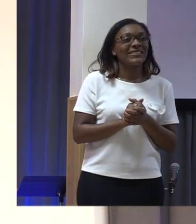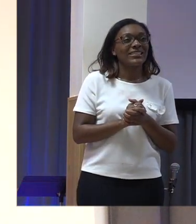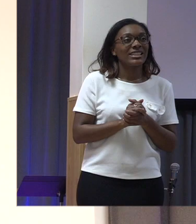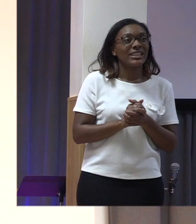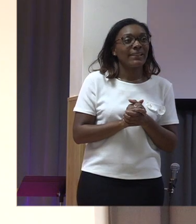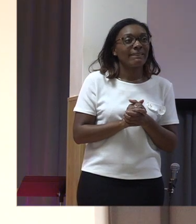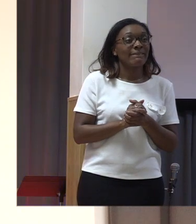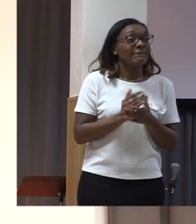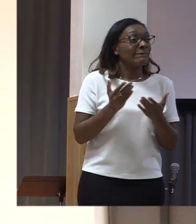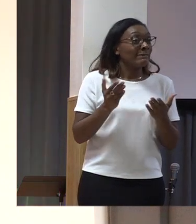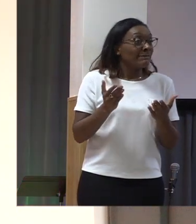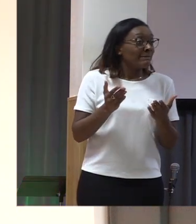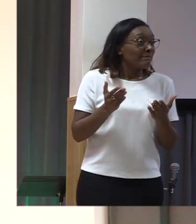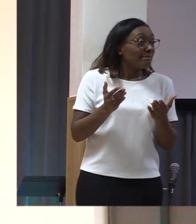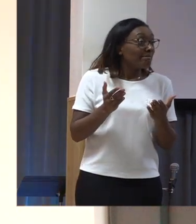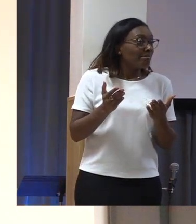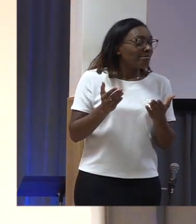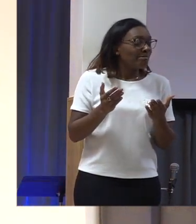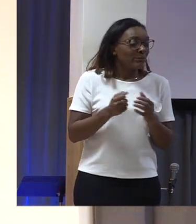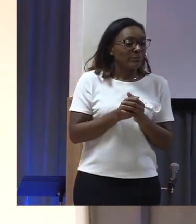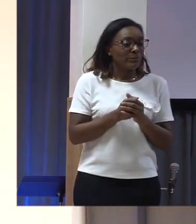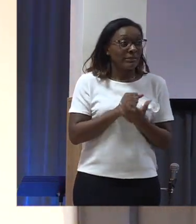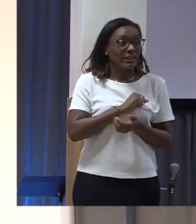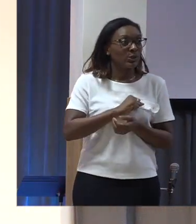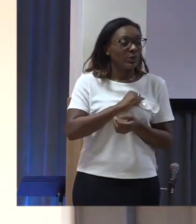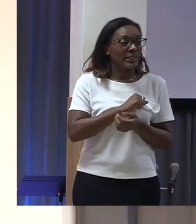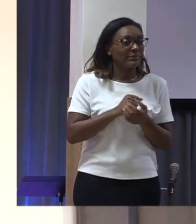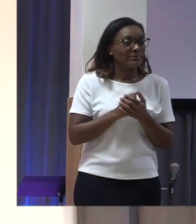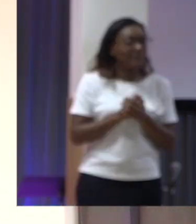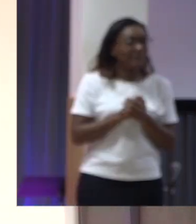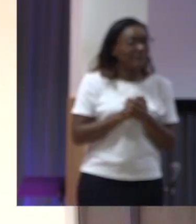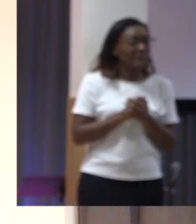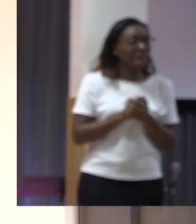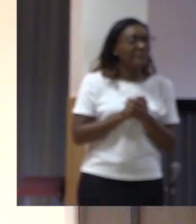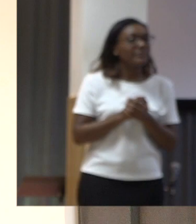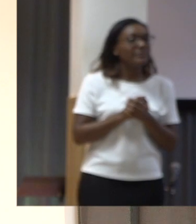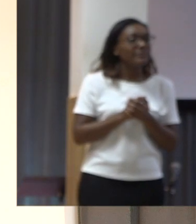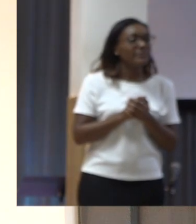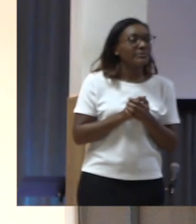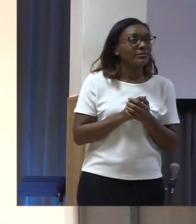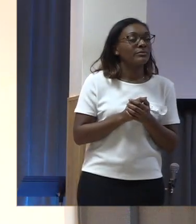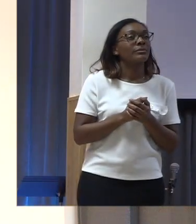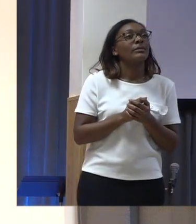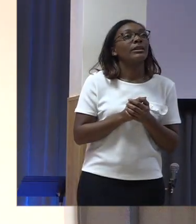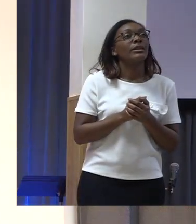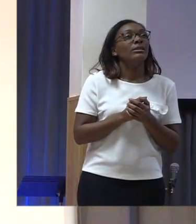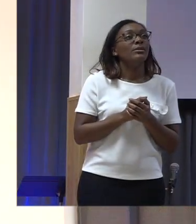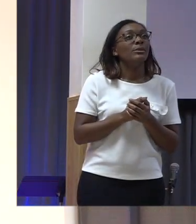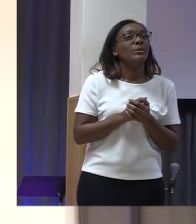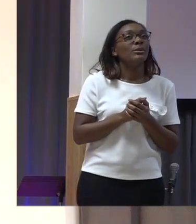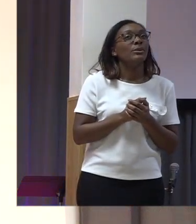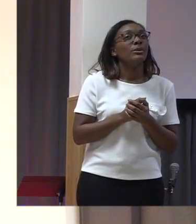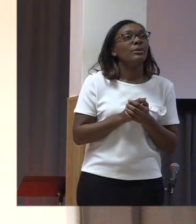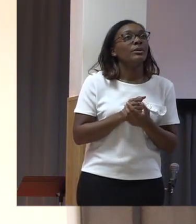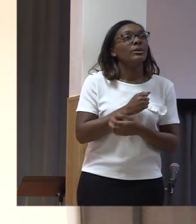s'inscrivait dans le dessein de Dieu pour son peuple. Cependant, c'est Dieu qui avait en lui le